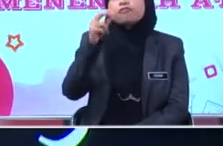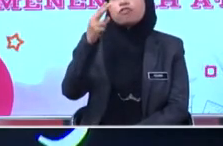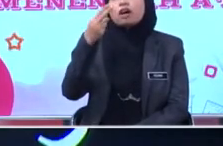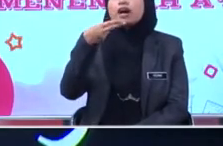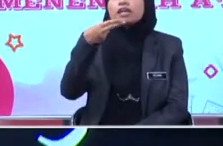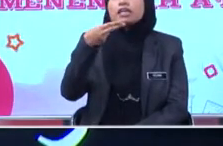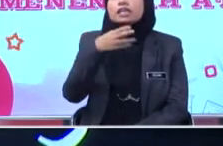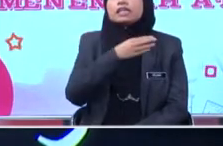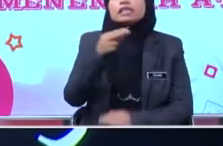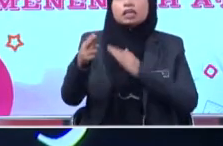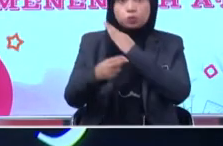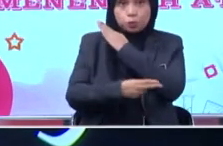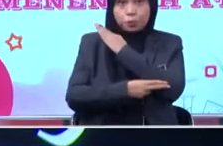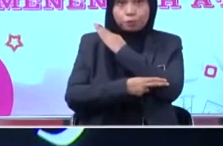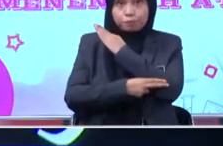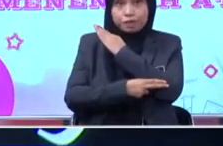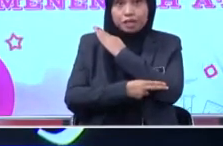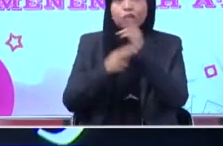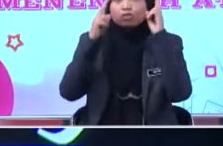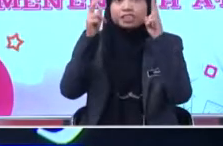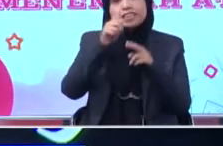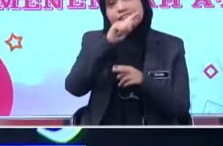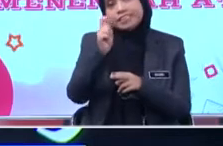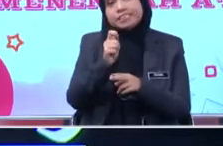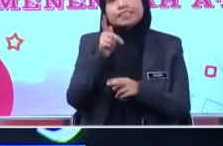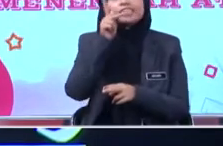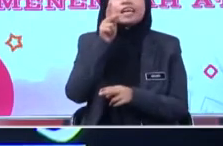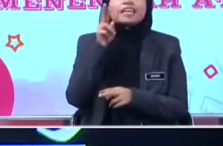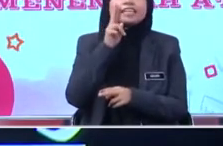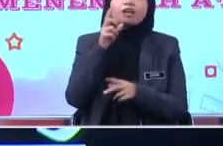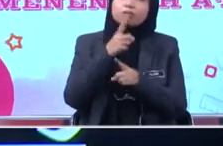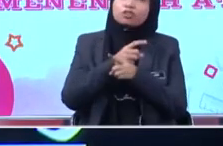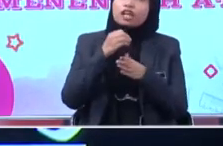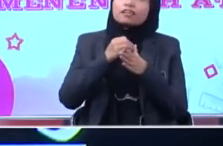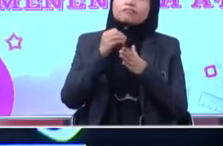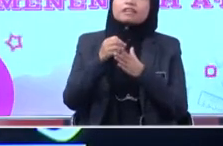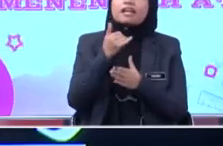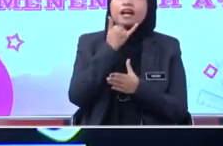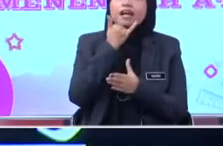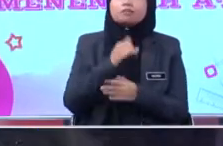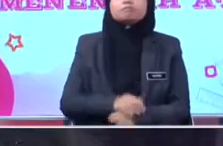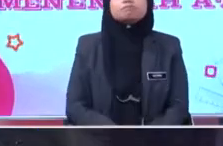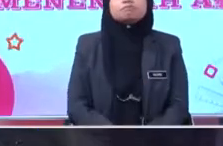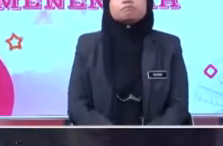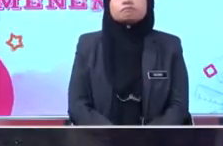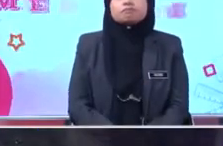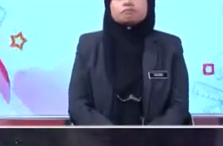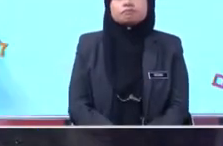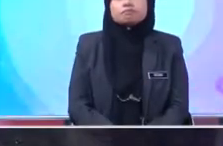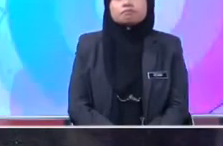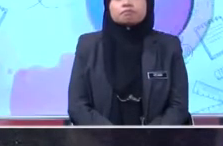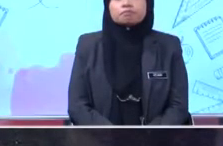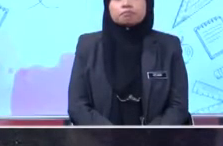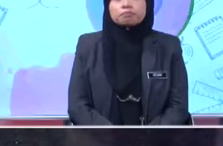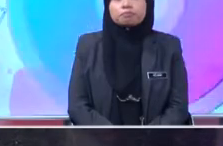Haqiqi Oh Sena ujisa yel-yel taqlilu landsail ini tapi memandangkan Saidah